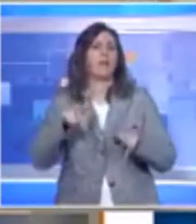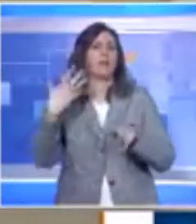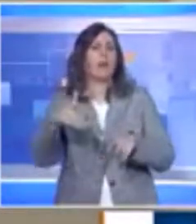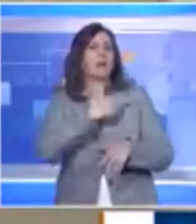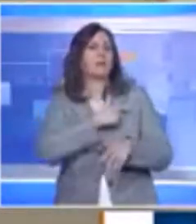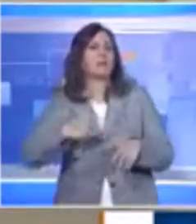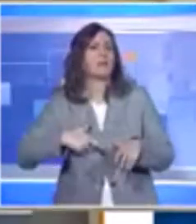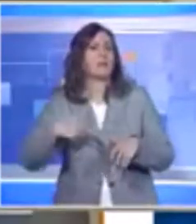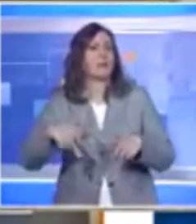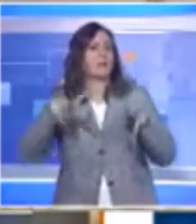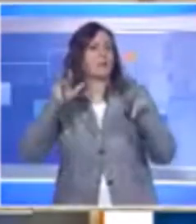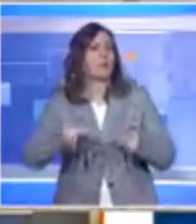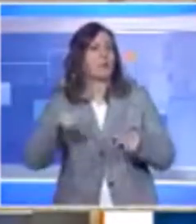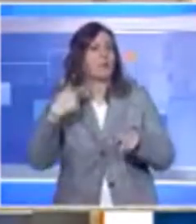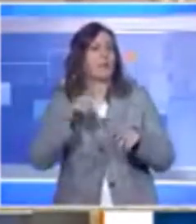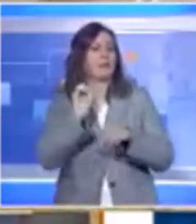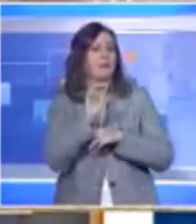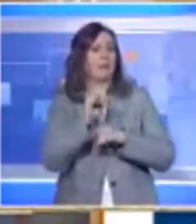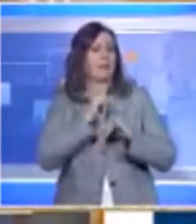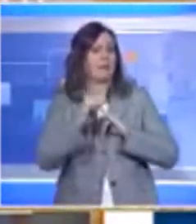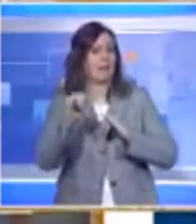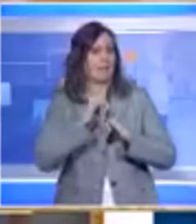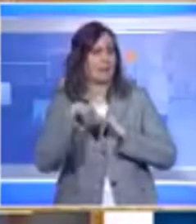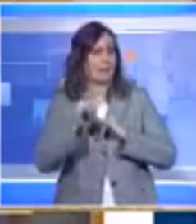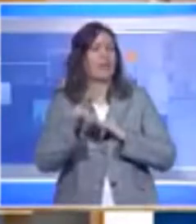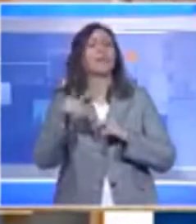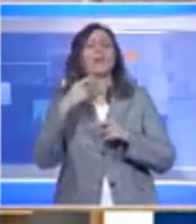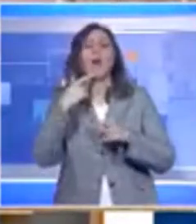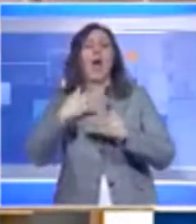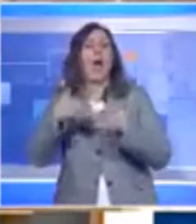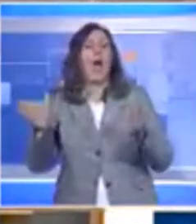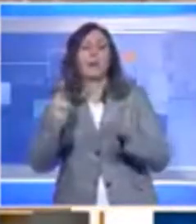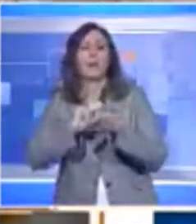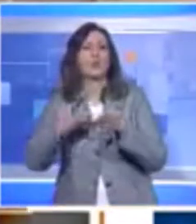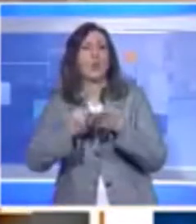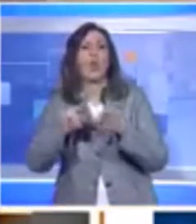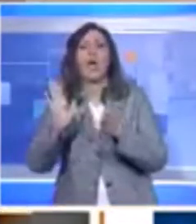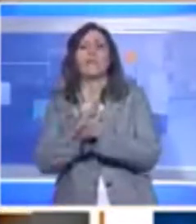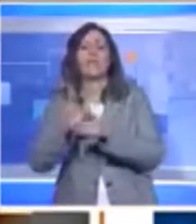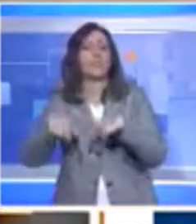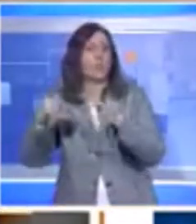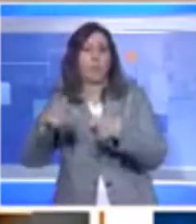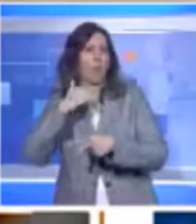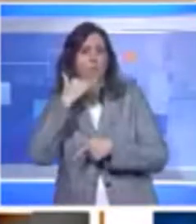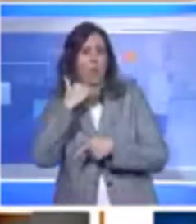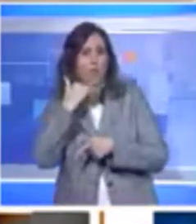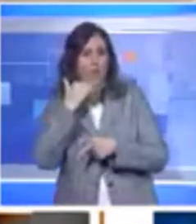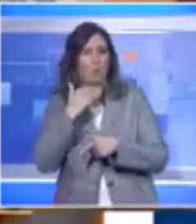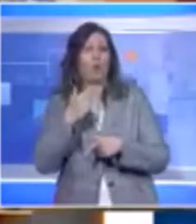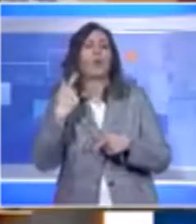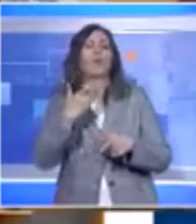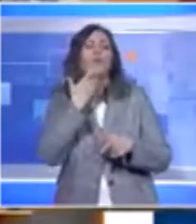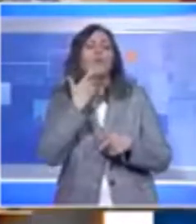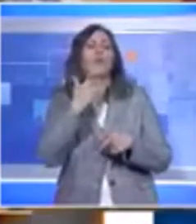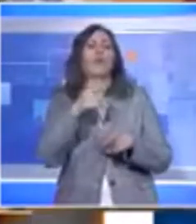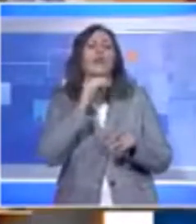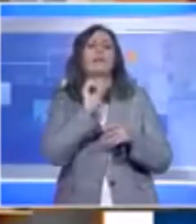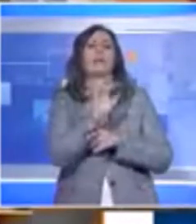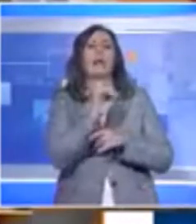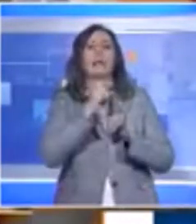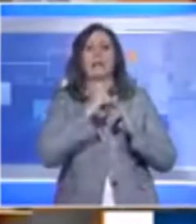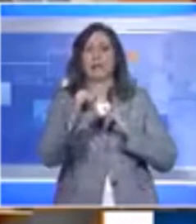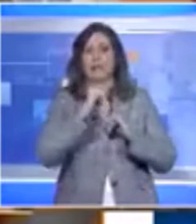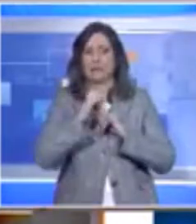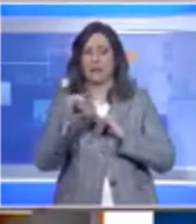della provincia ma non solo hanno deciso di non riaprire le scuole dopo le festività preferendo mandare in da degli studenti limito di